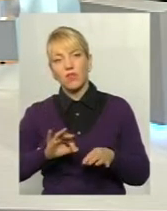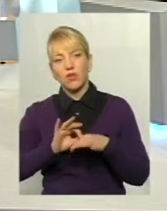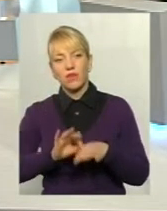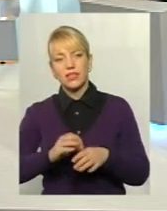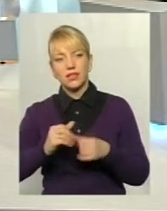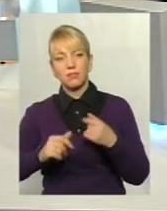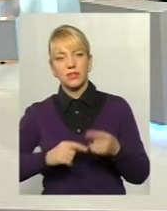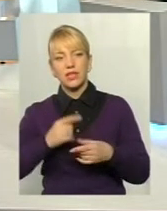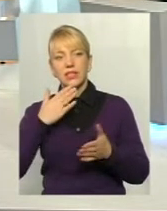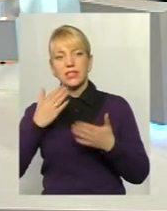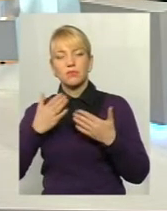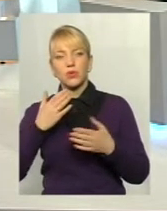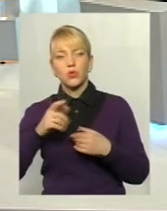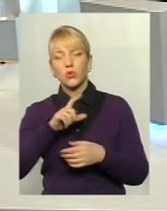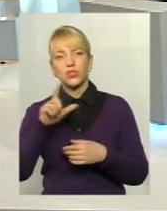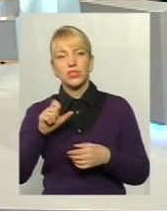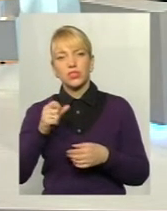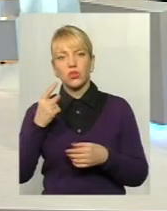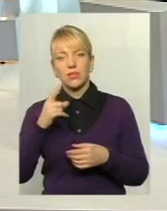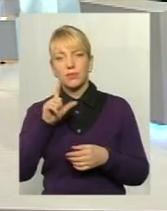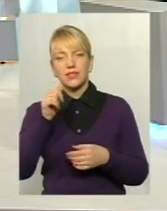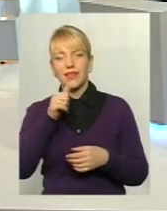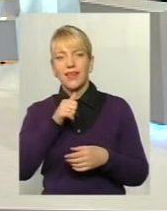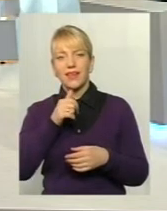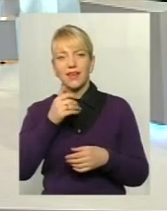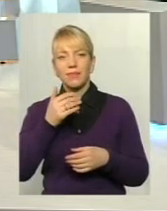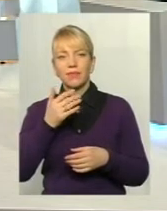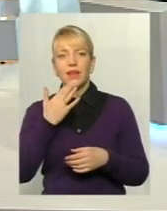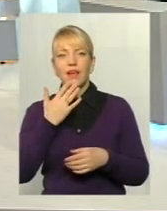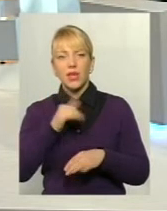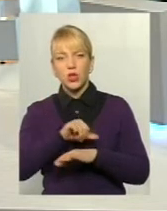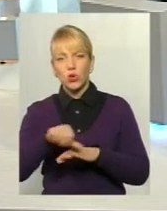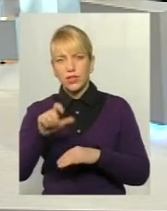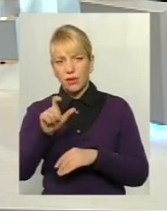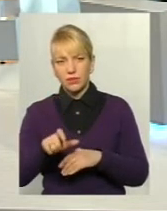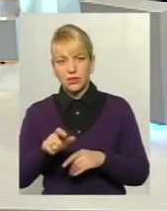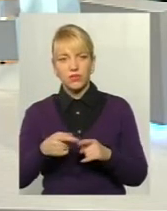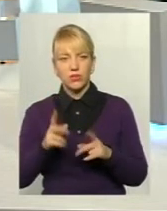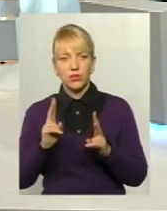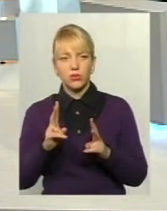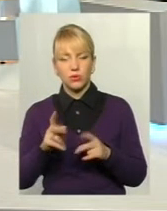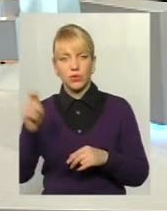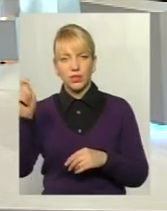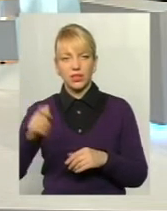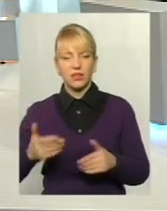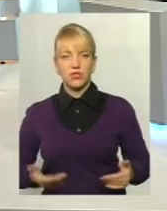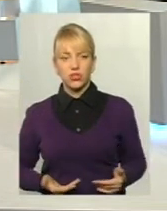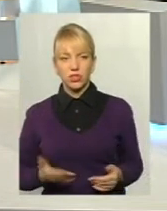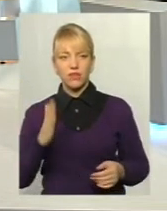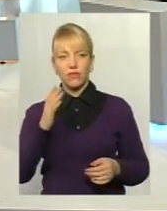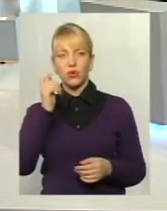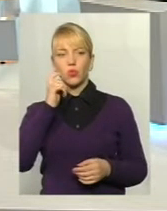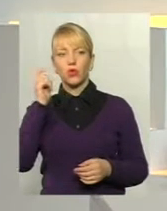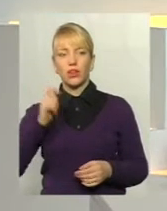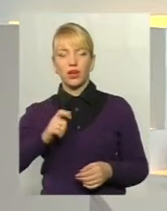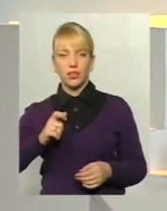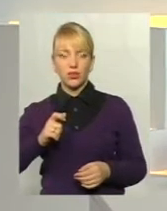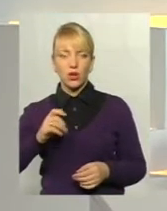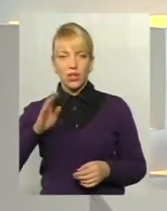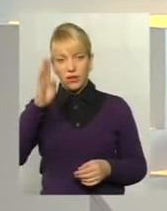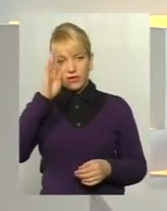Спілкуючись з одним із іноземців, який приїхав жити в Україну,